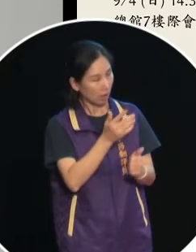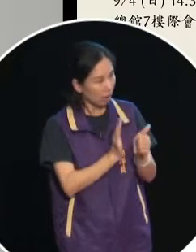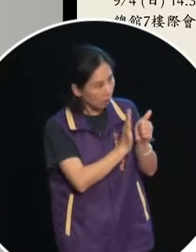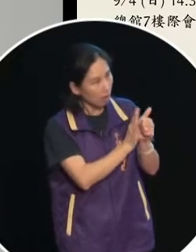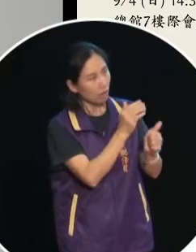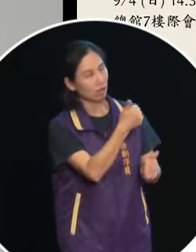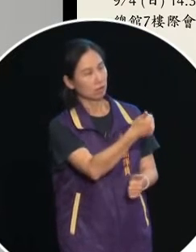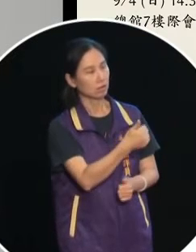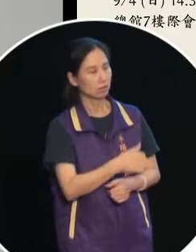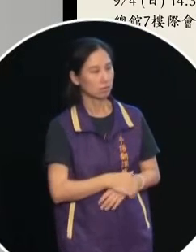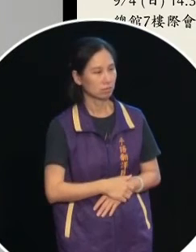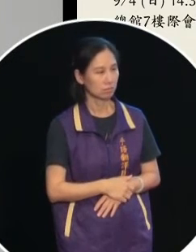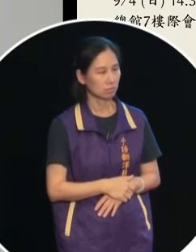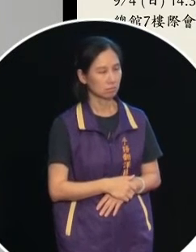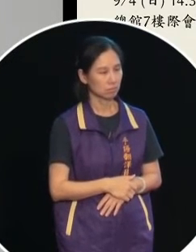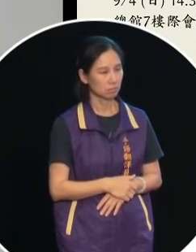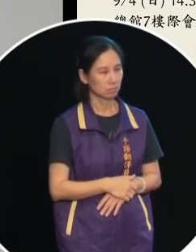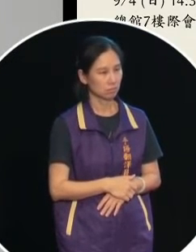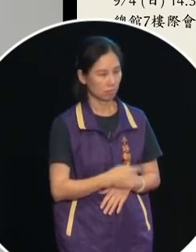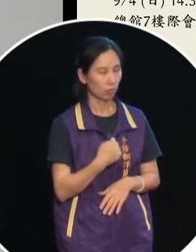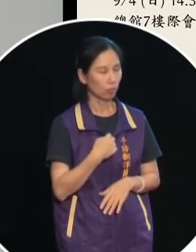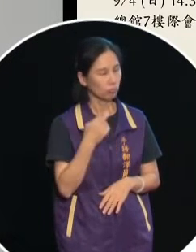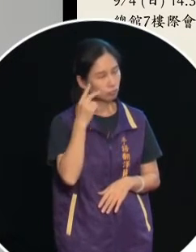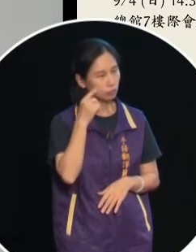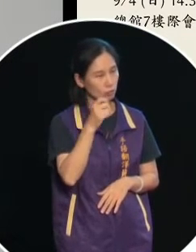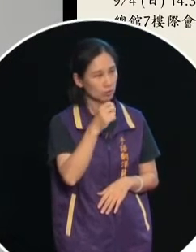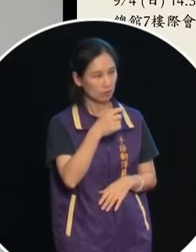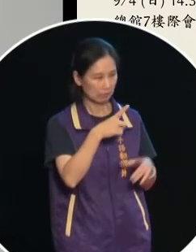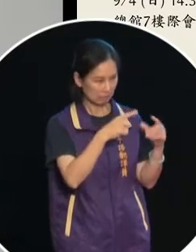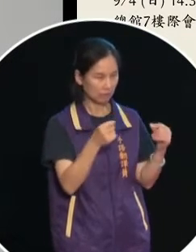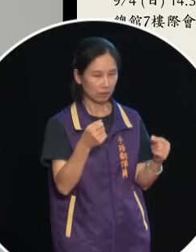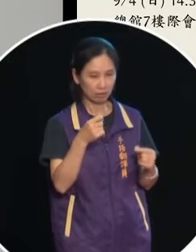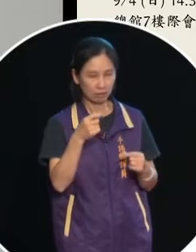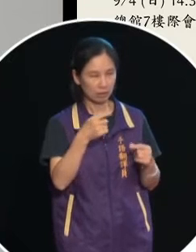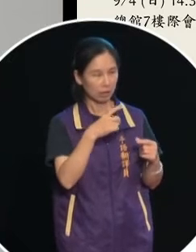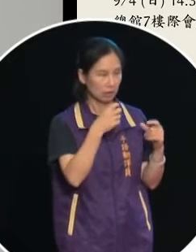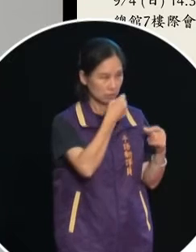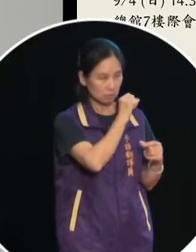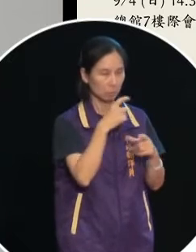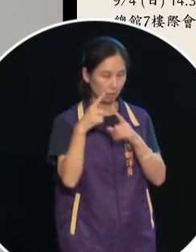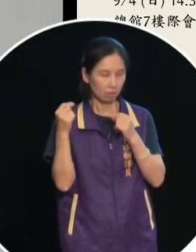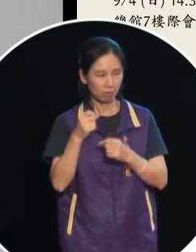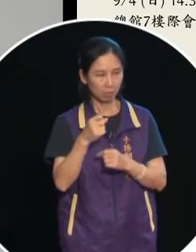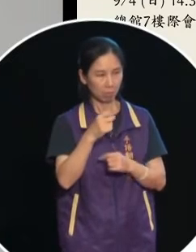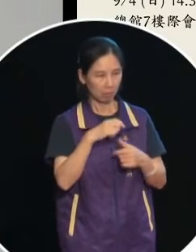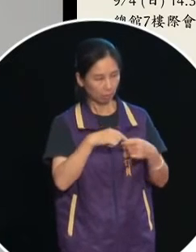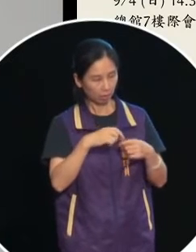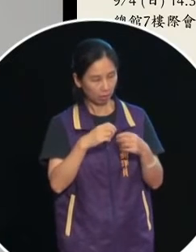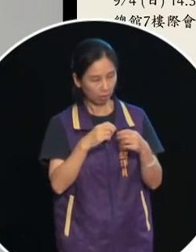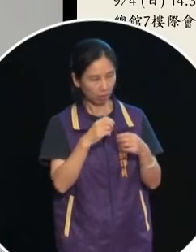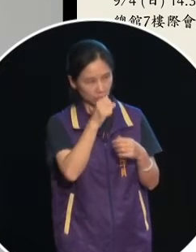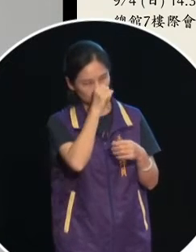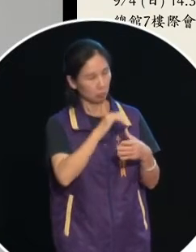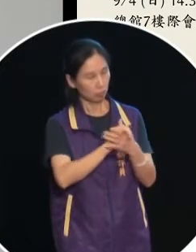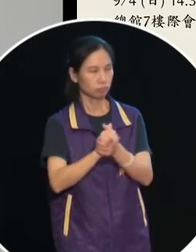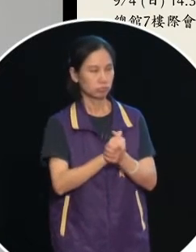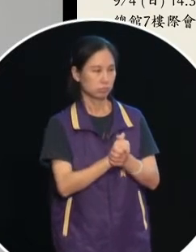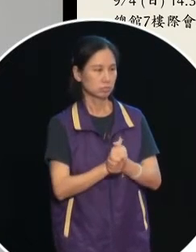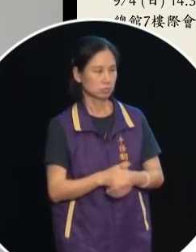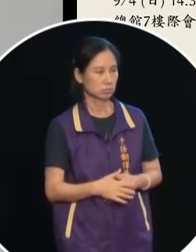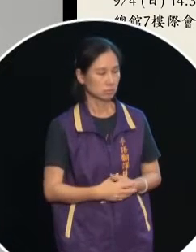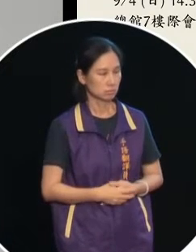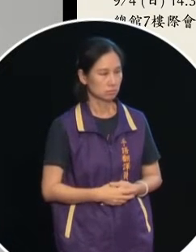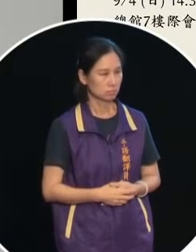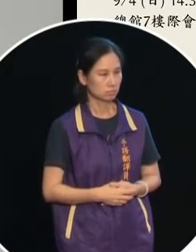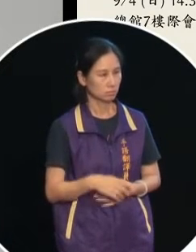湾的领导都说，哎，台旅游好，哦，我也觉得台湾旅游好，这样的一个良性的循环是已经开始。我觉得